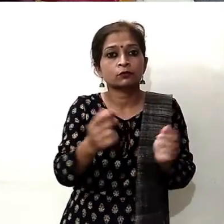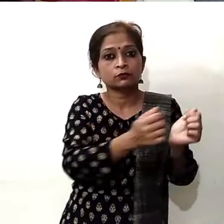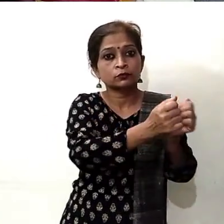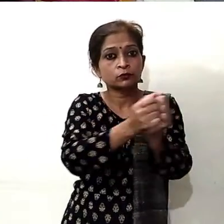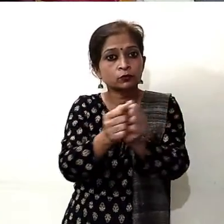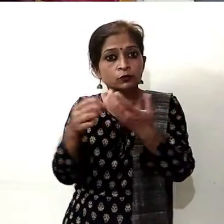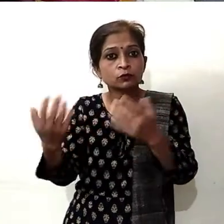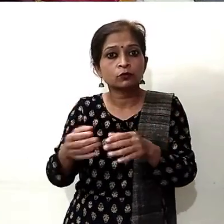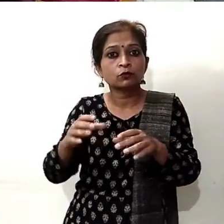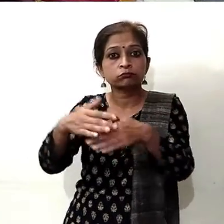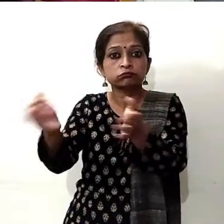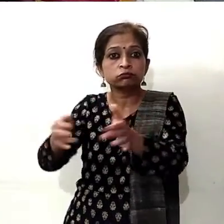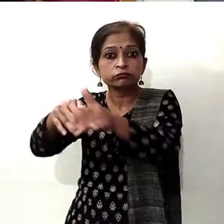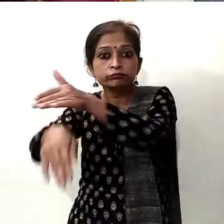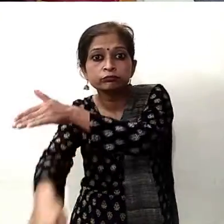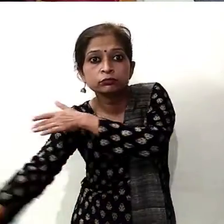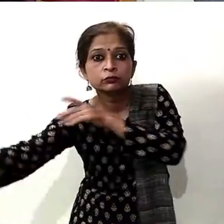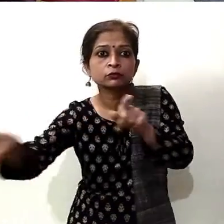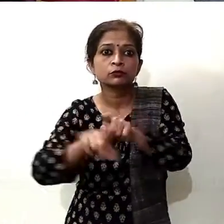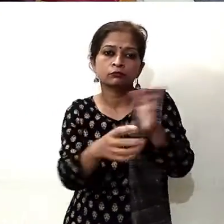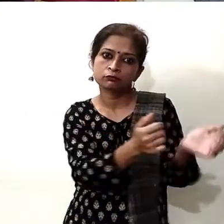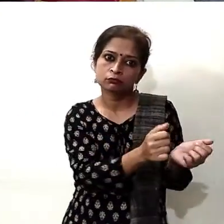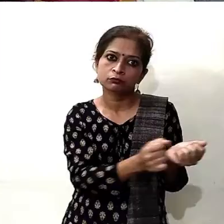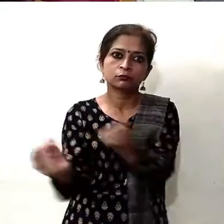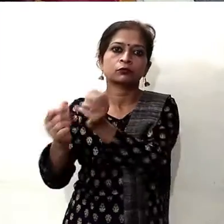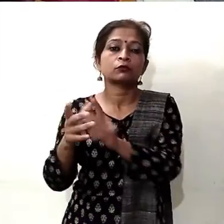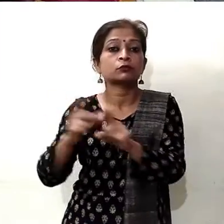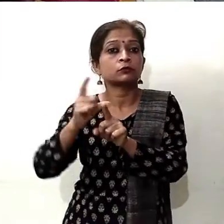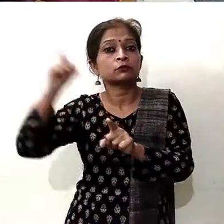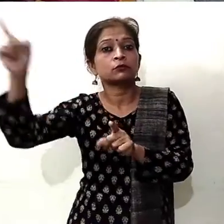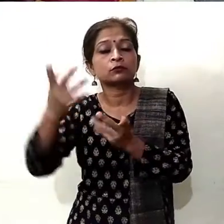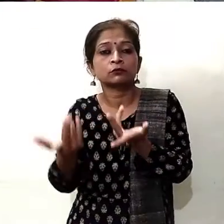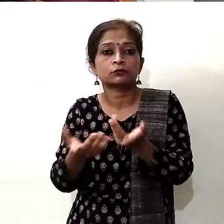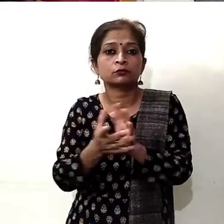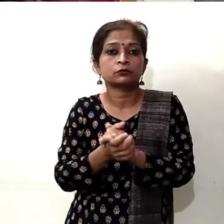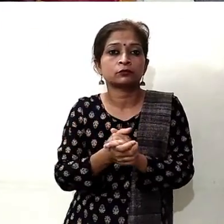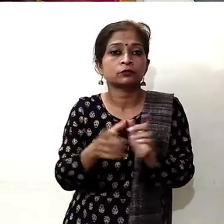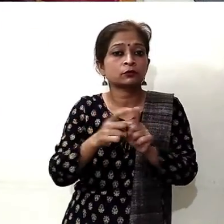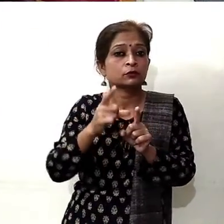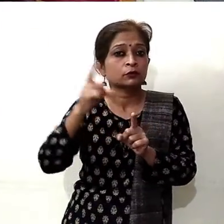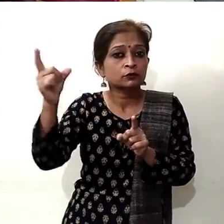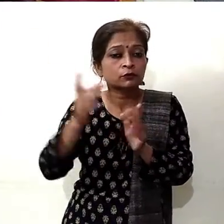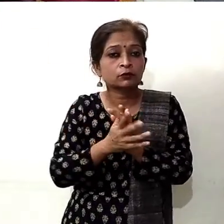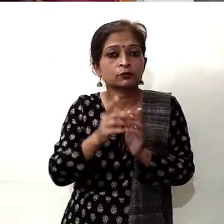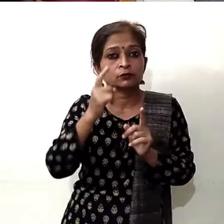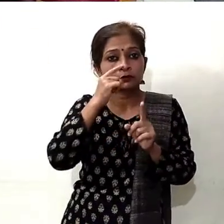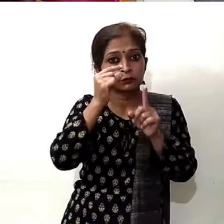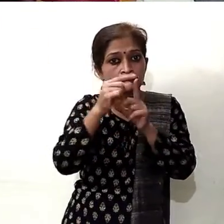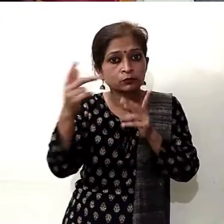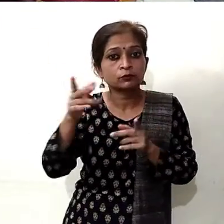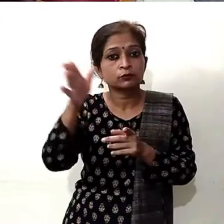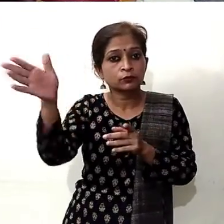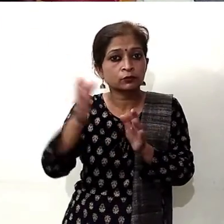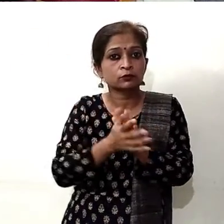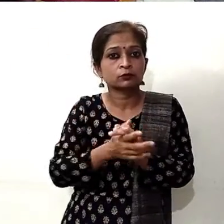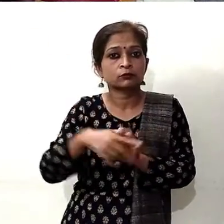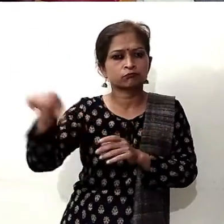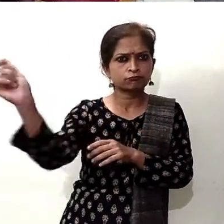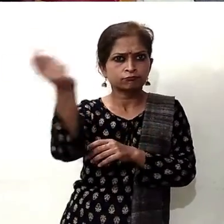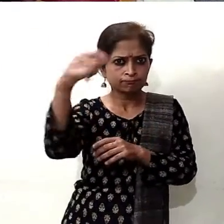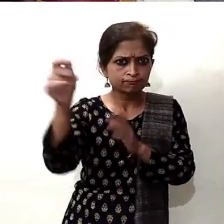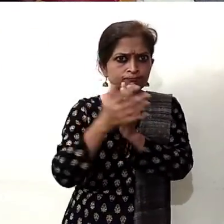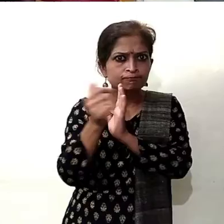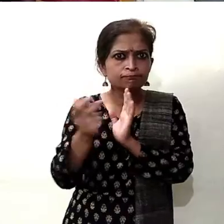गया दिल्ली। जब ले गया तो माँ पद्मिनी वापस गई थी और उन्हें छुड़ा के लाई थी वापस, छत्राणी थी, लेके आई थी। उस